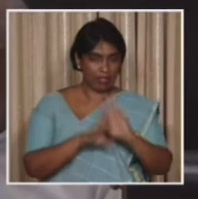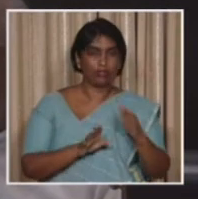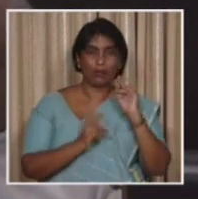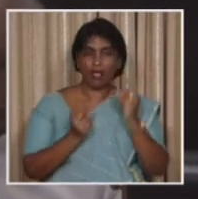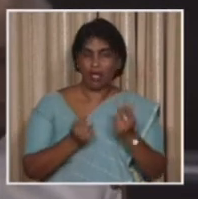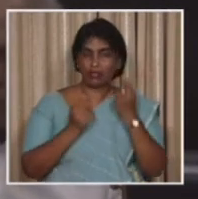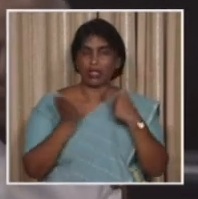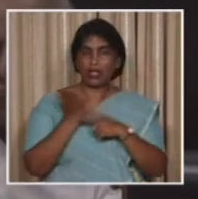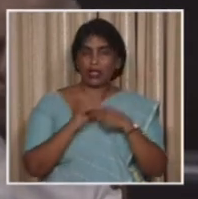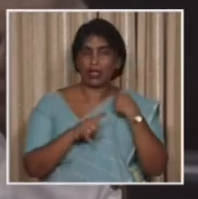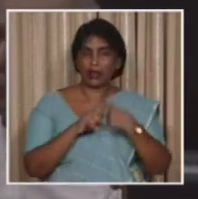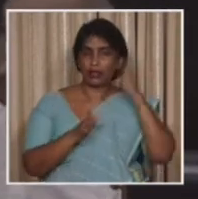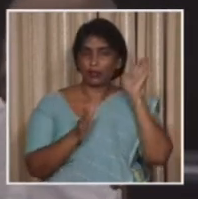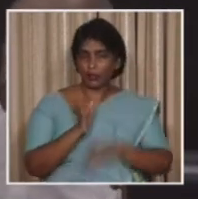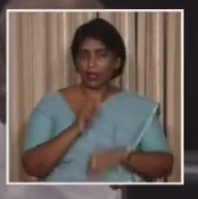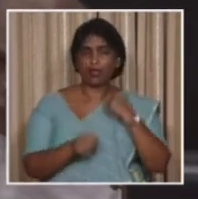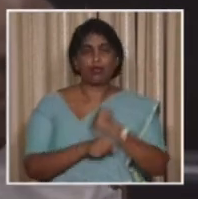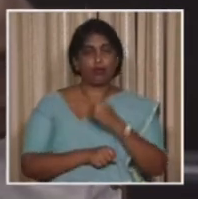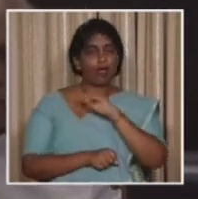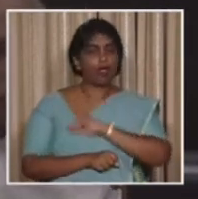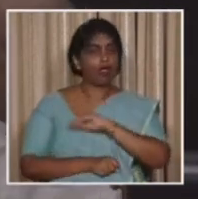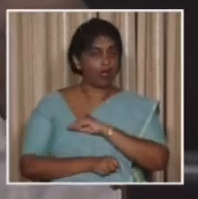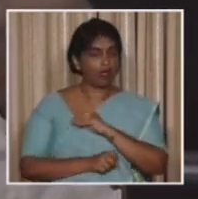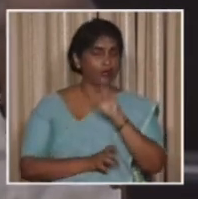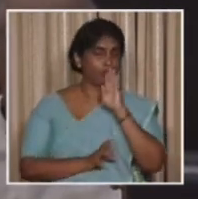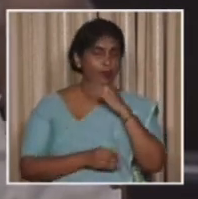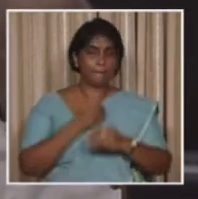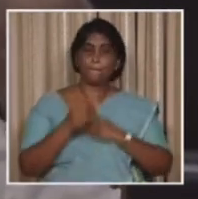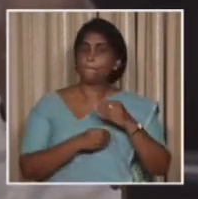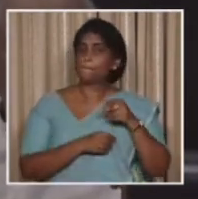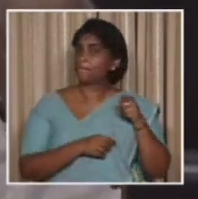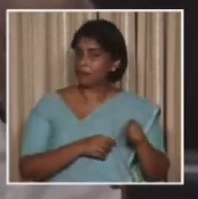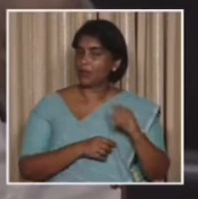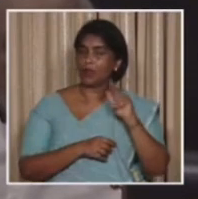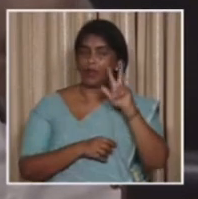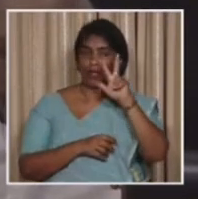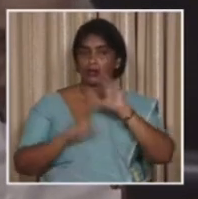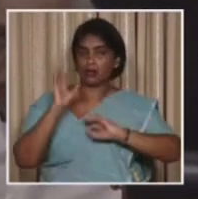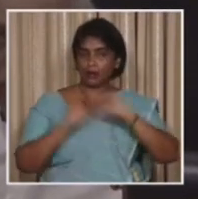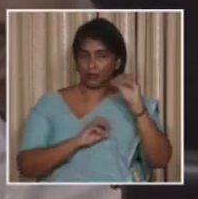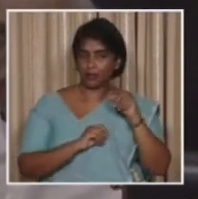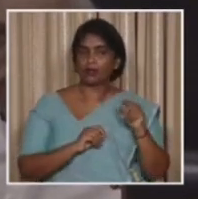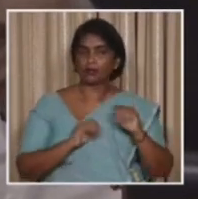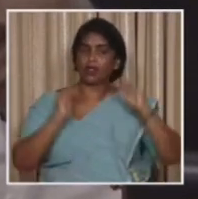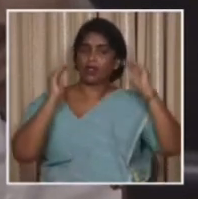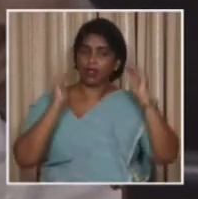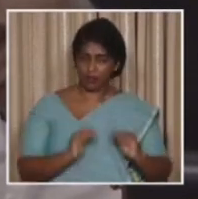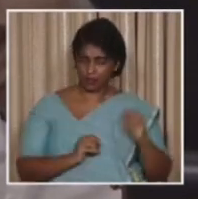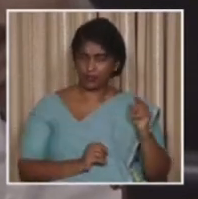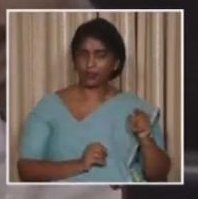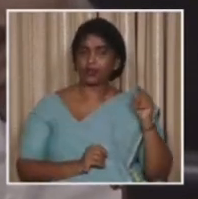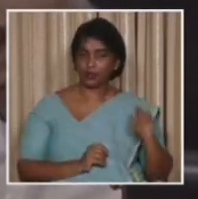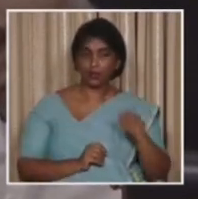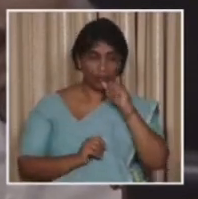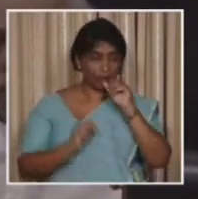බදු කපා හැරීමෙන් පසු රාජ්‍ය ආදායම දළදේශීය නිෂ්පාදනයෙන් 8%ක තරම් ප්‍රමාණයකට පහත වැටුණා. ඒ